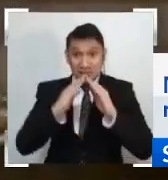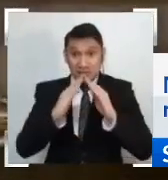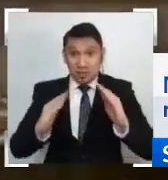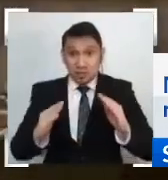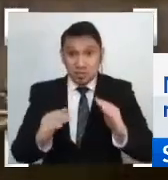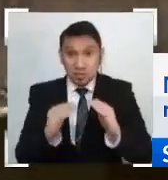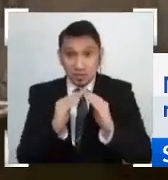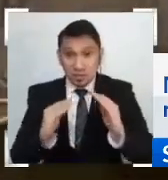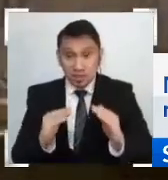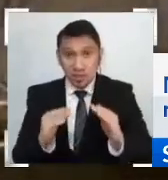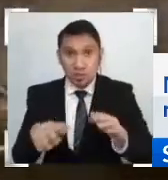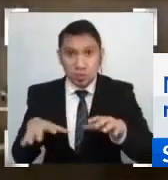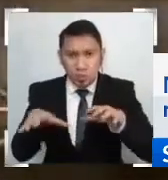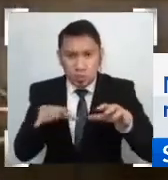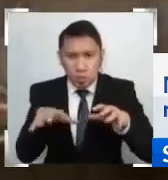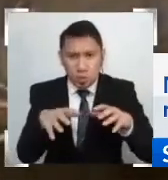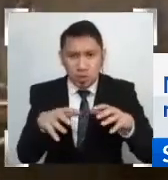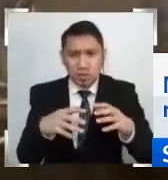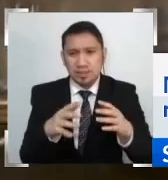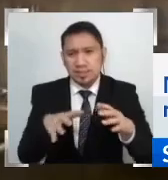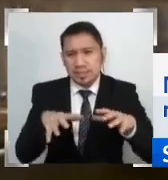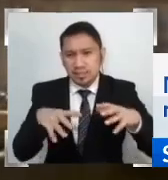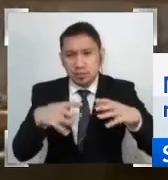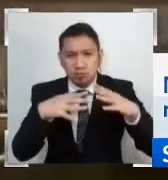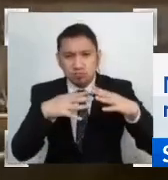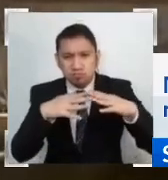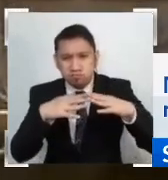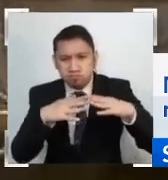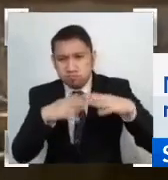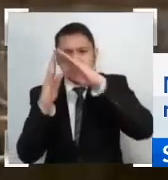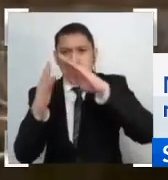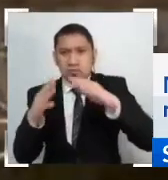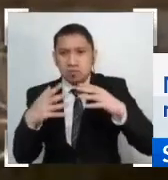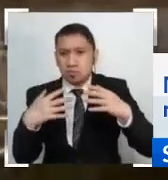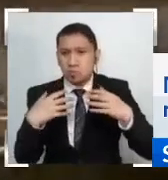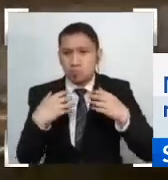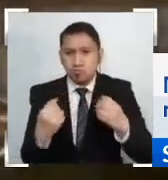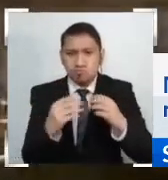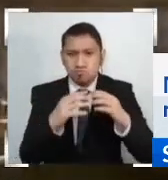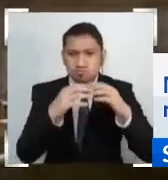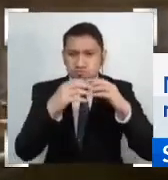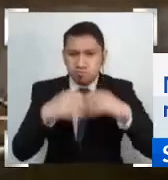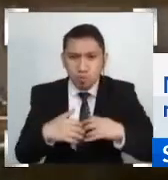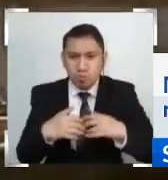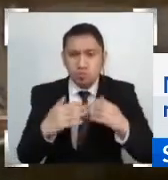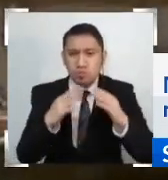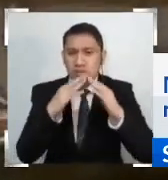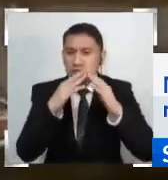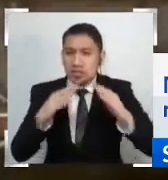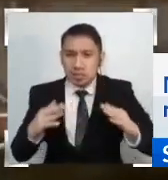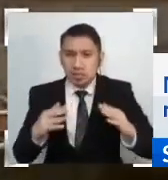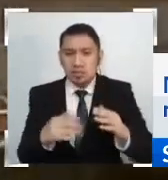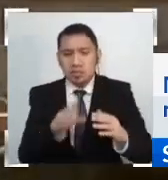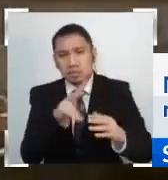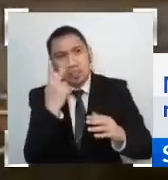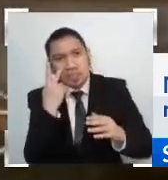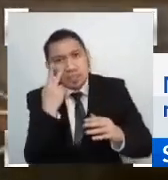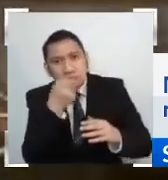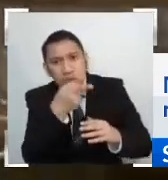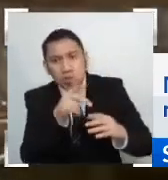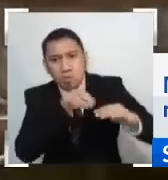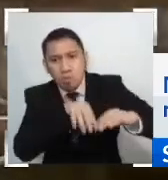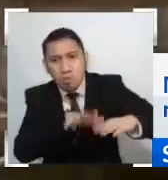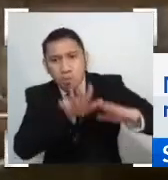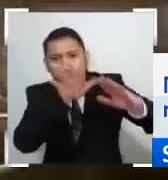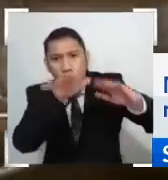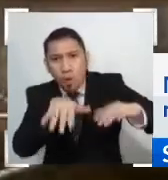kumuyog. Kumuyog siya ng malakas. Sabi ko, baka pag malaki pa yung alon o tataas yung dagat,